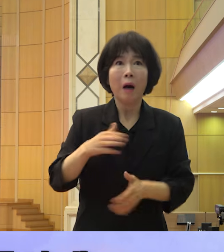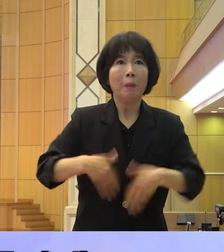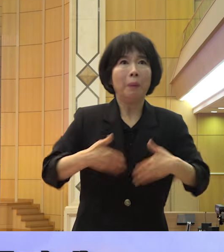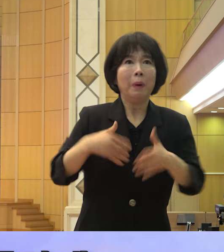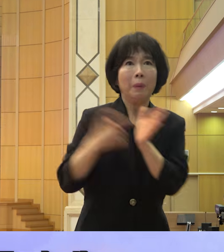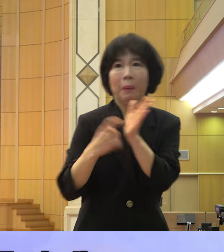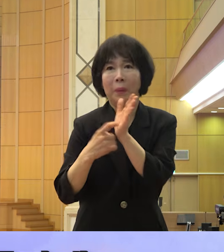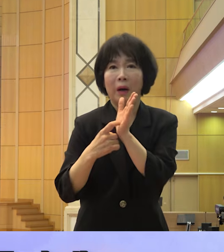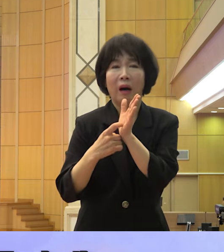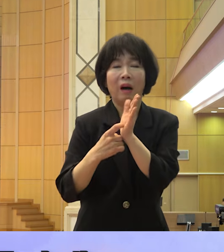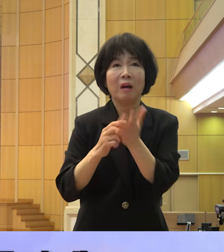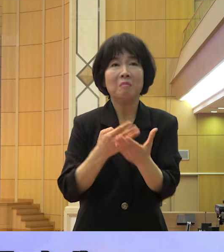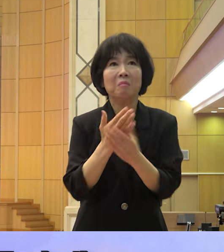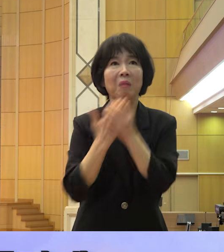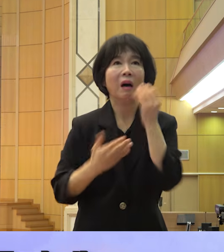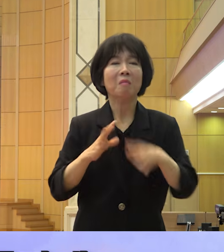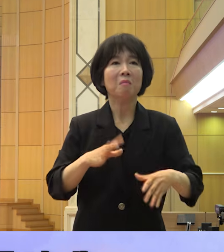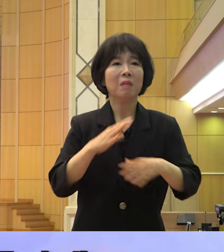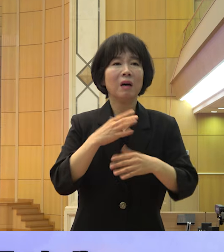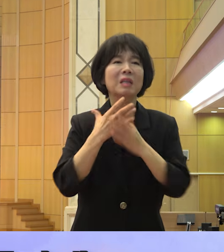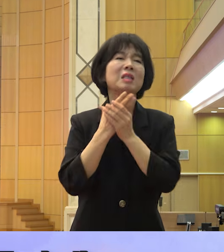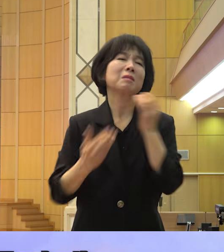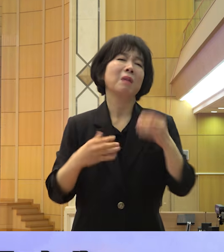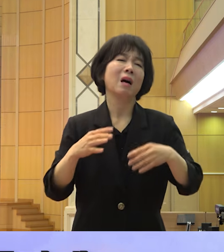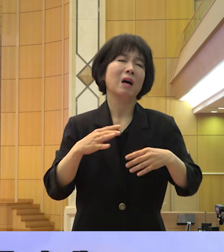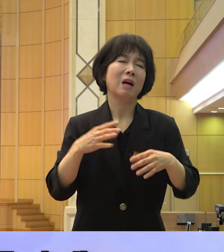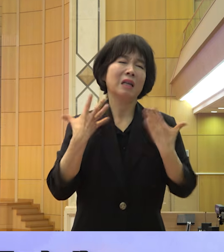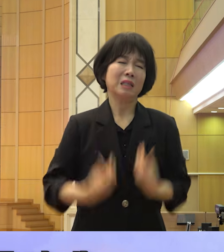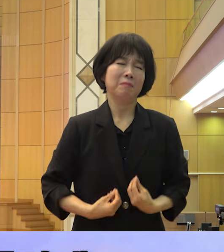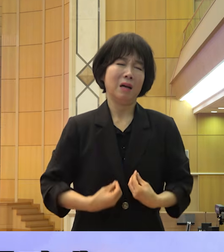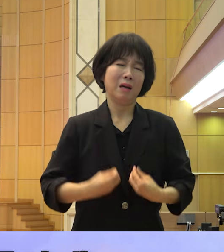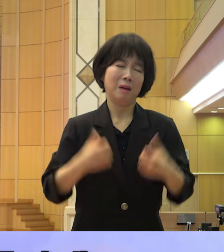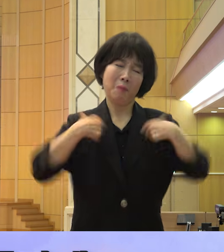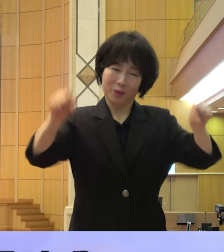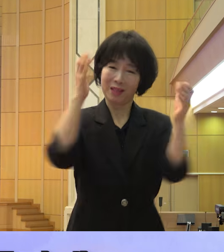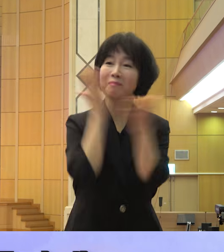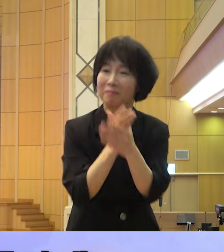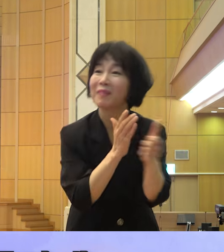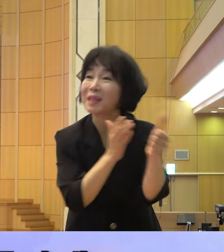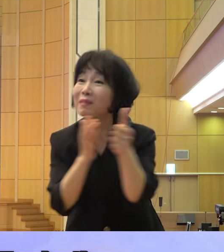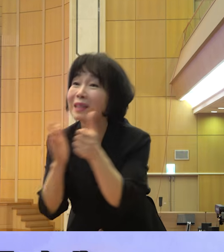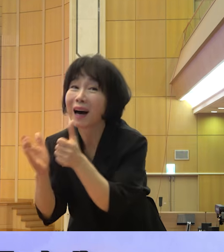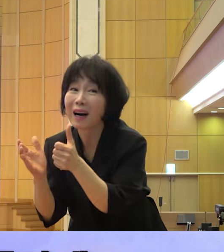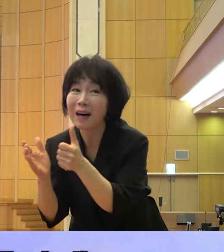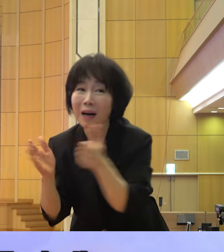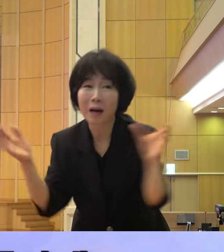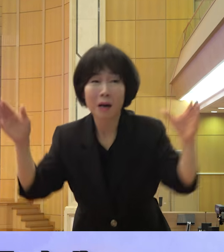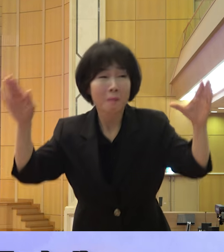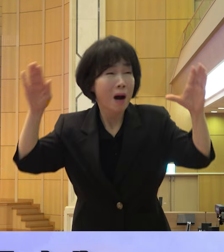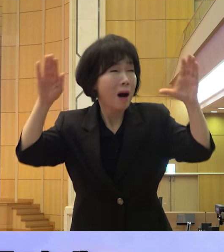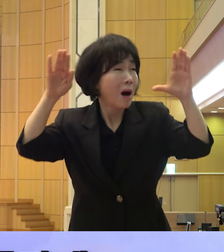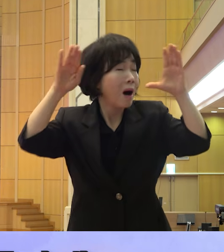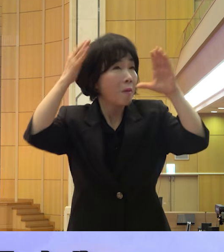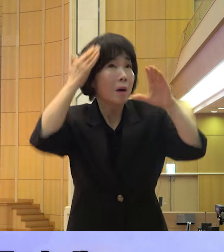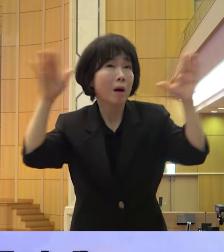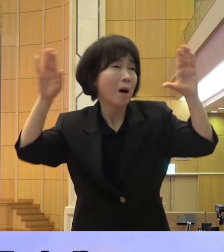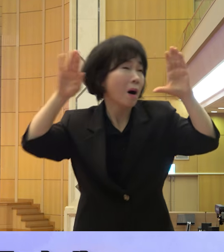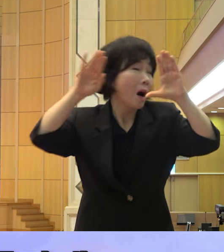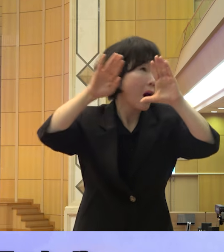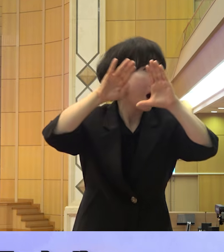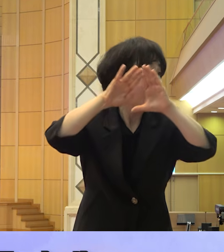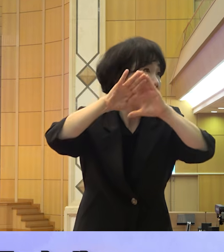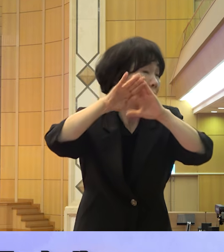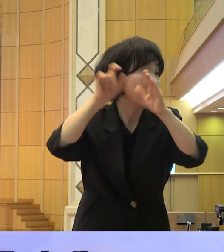조급해하거나 실망하거나 또는 좌절하지 마십시오. 밤이 깊으면 깊을수록에